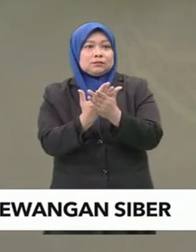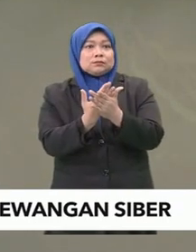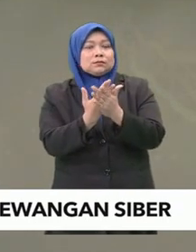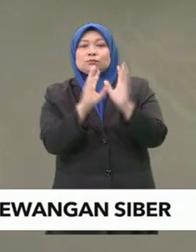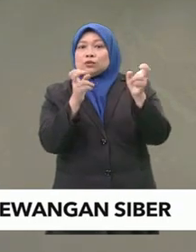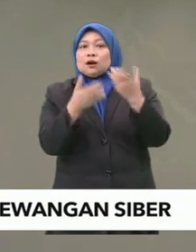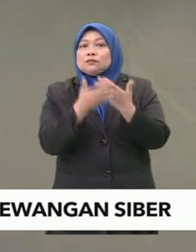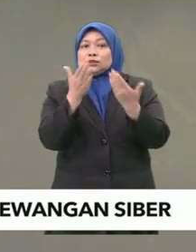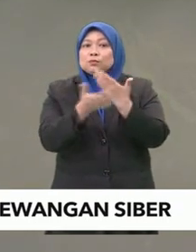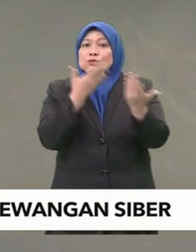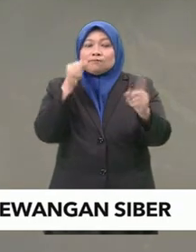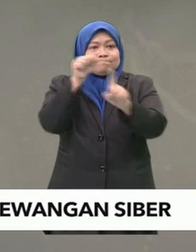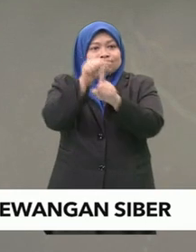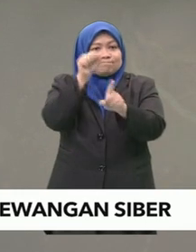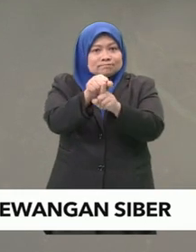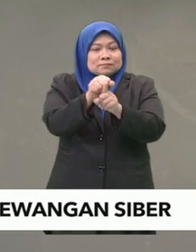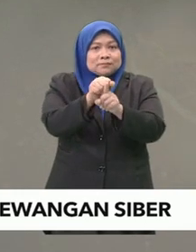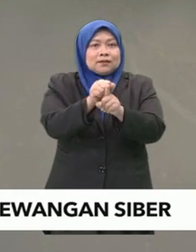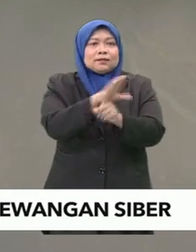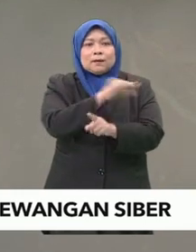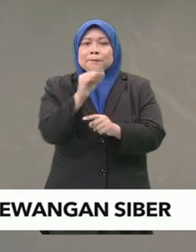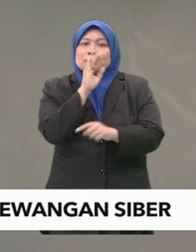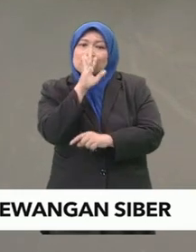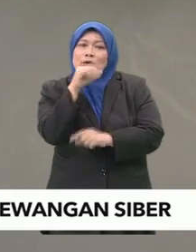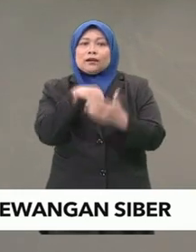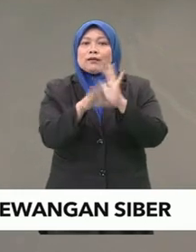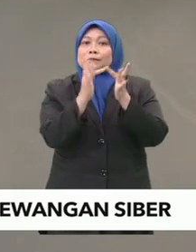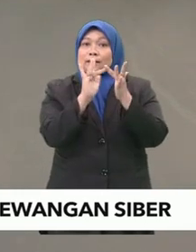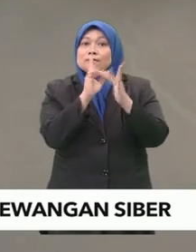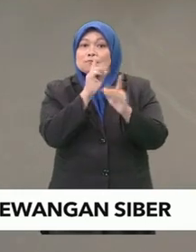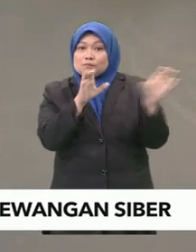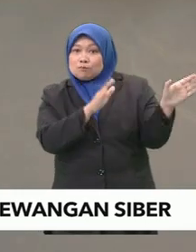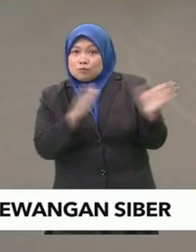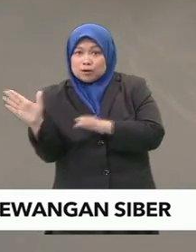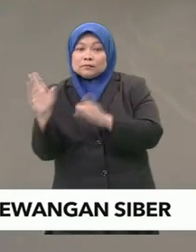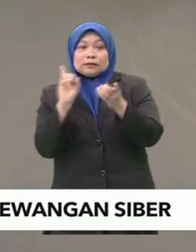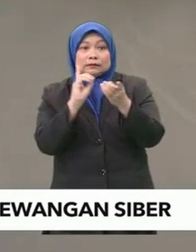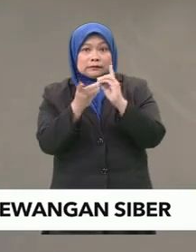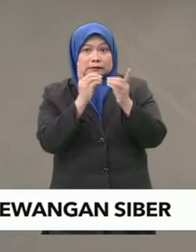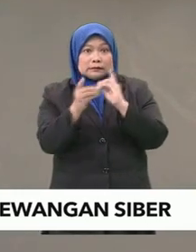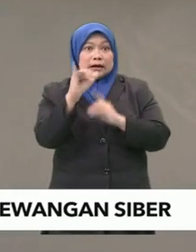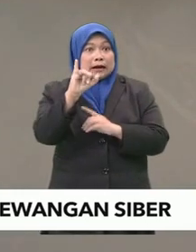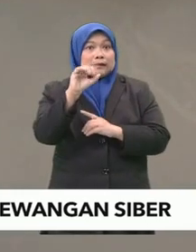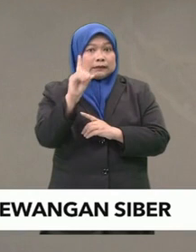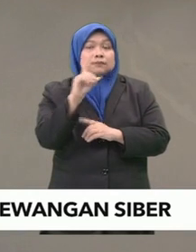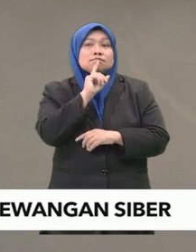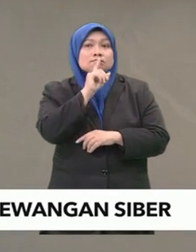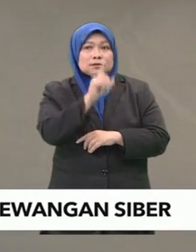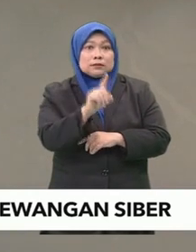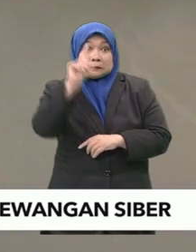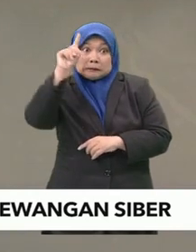jenazah seperti scam dan penipuan dalam tarian pelaksanaan pengenalan digital atau digital Id ini adalah